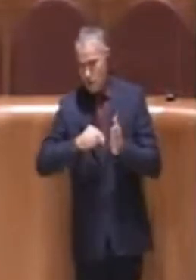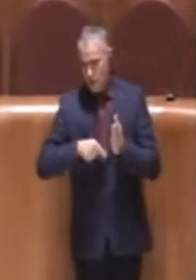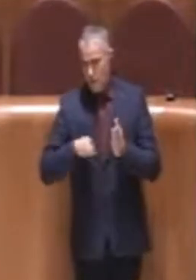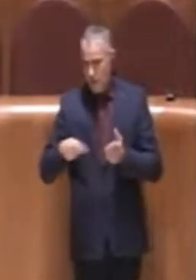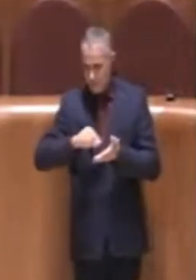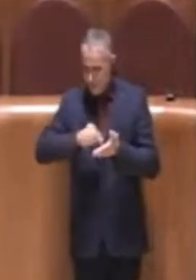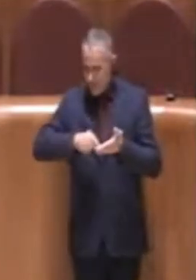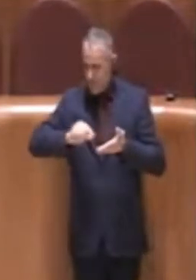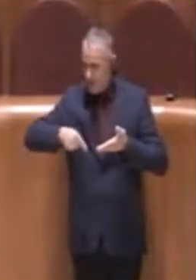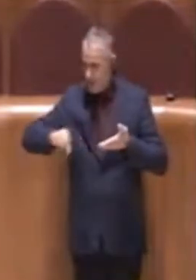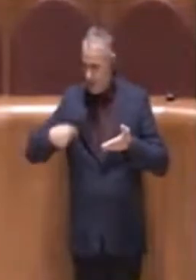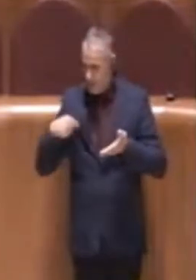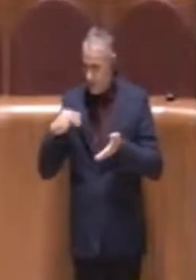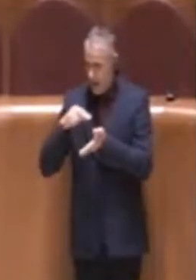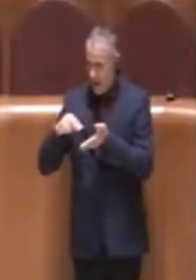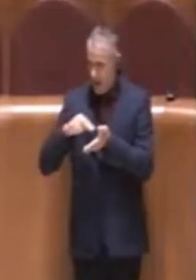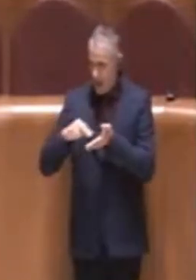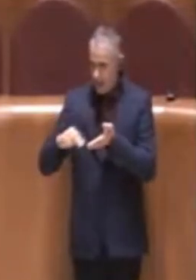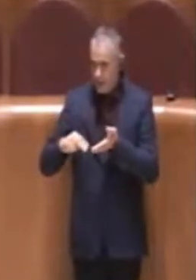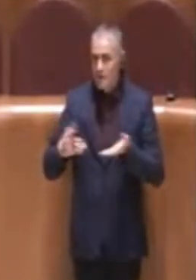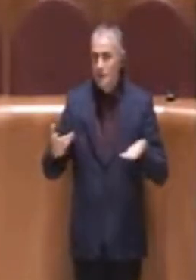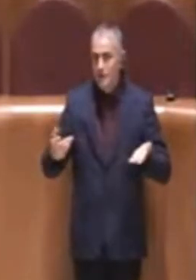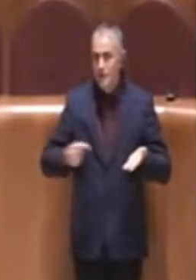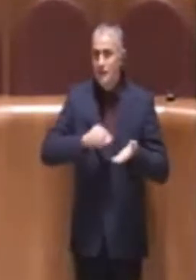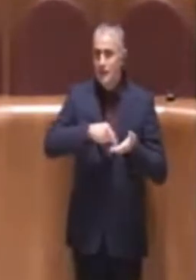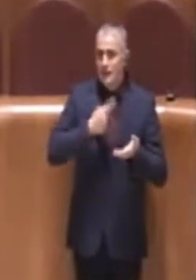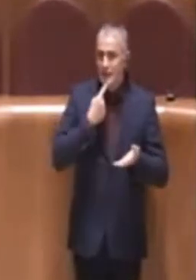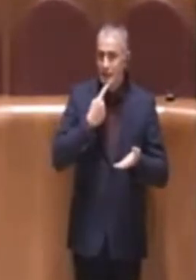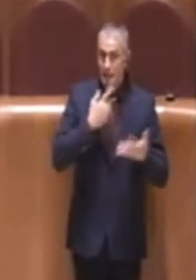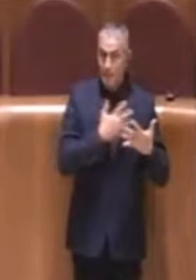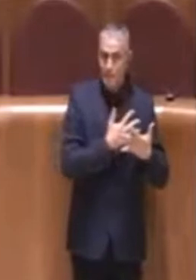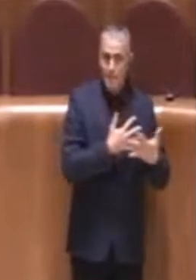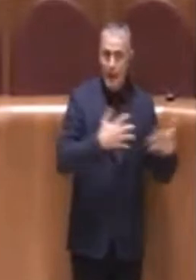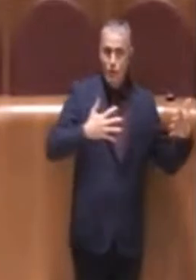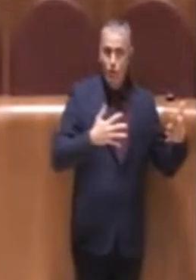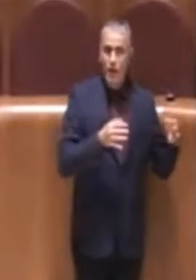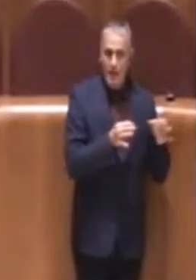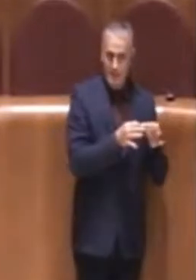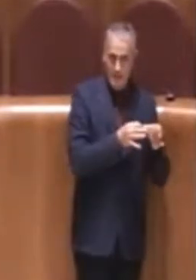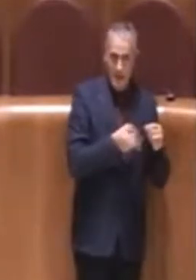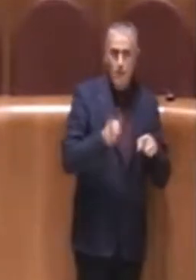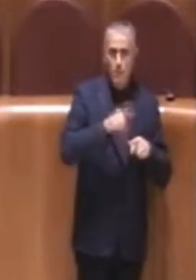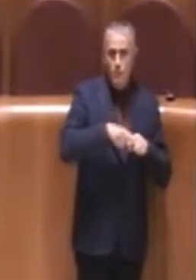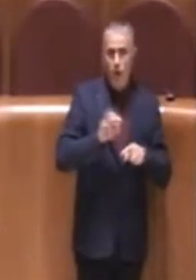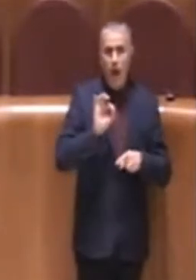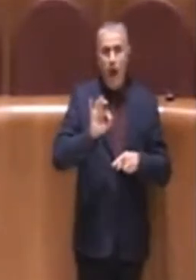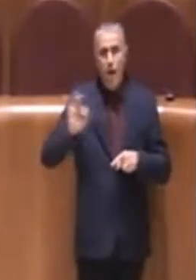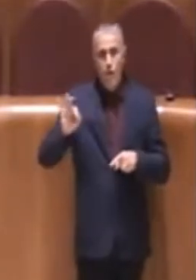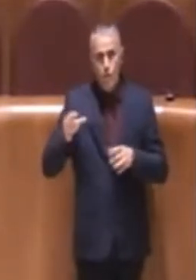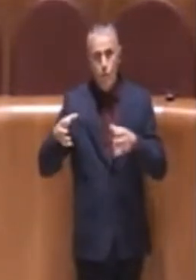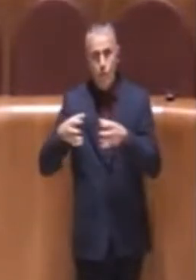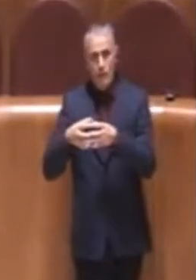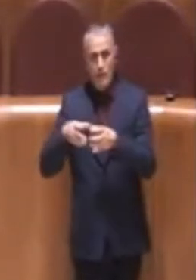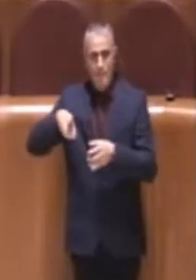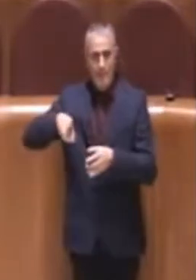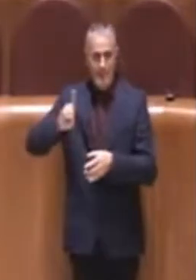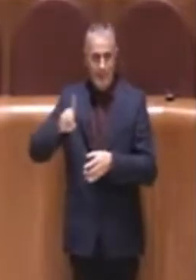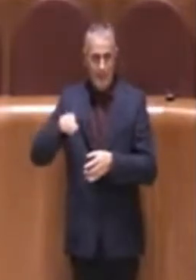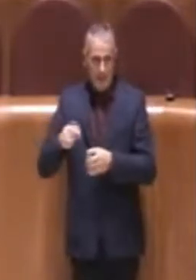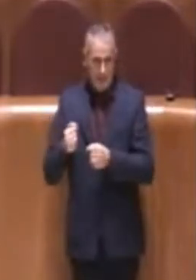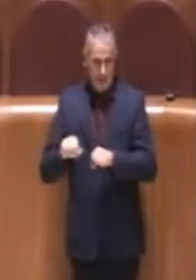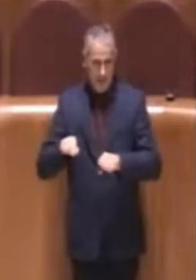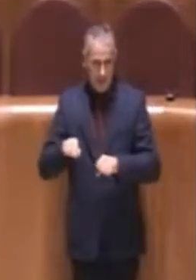le firme è mai stato sottoscritto sia dalla maggioranza che da alcuni esponenti del partito democratico e che è frutto